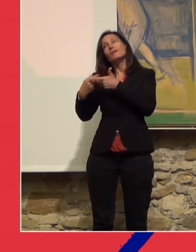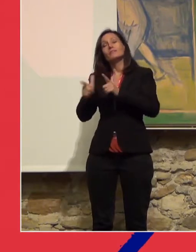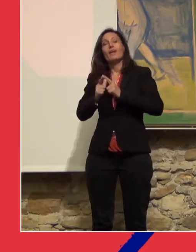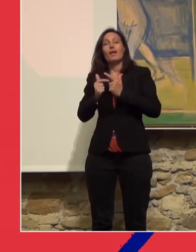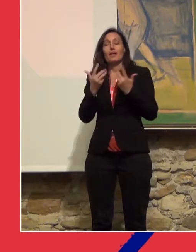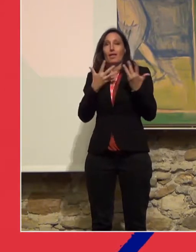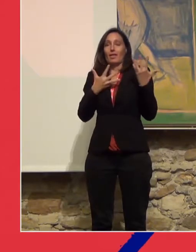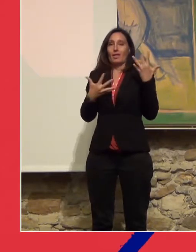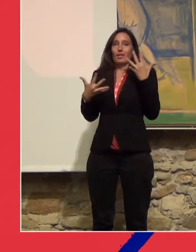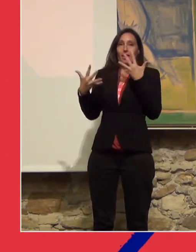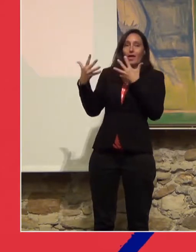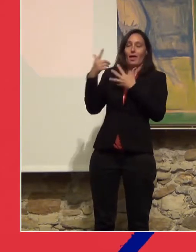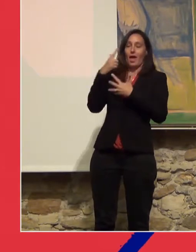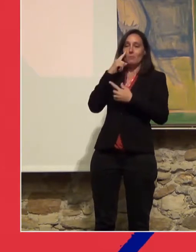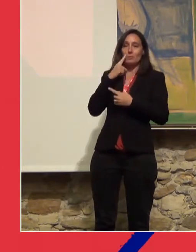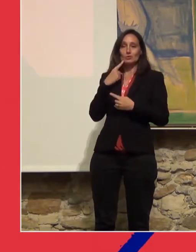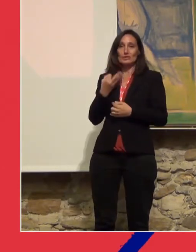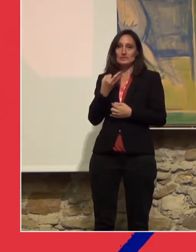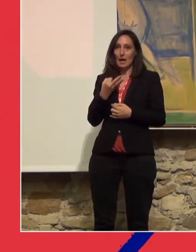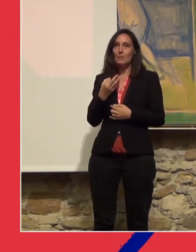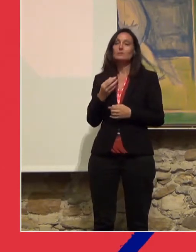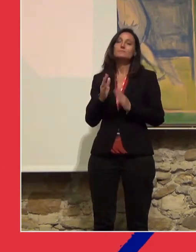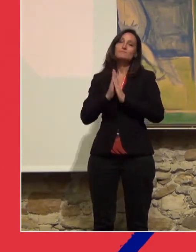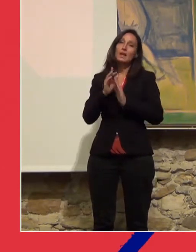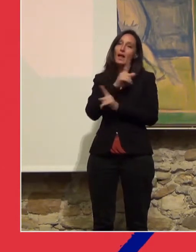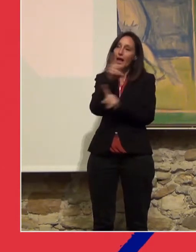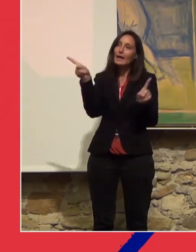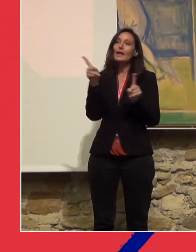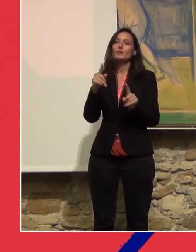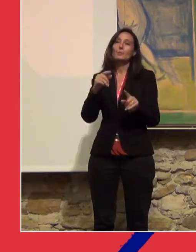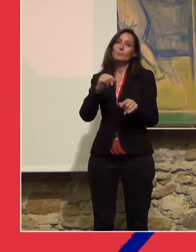mi ascolterete con una certa pazienza.